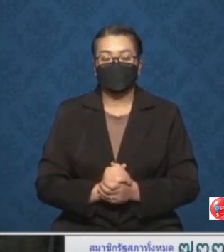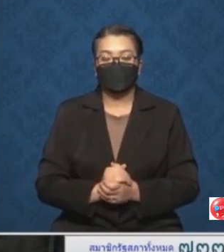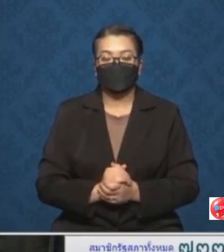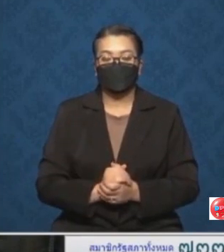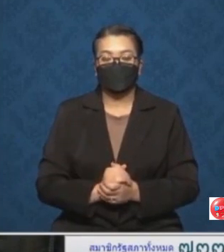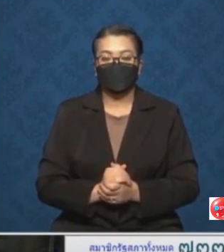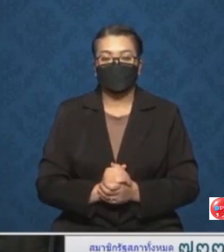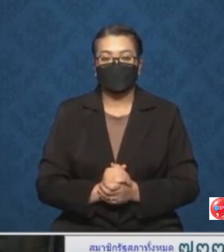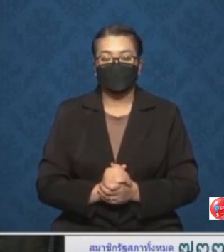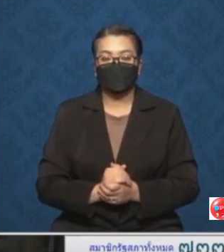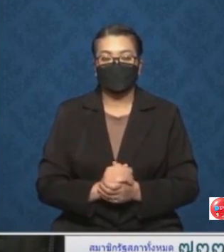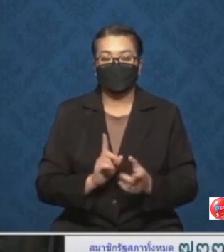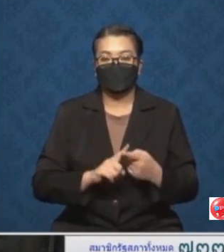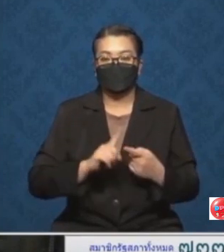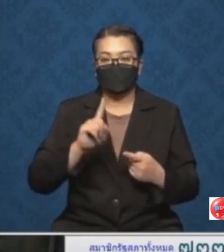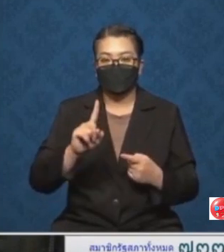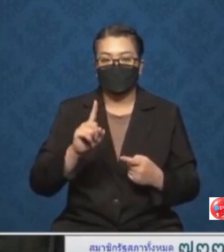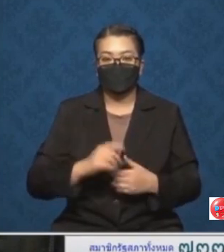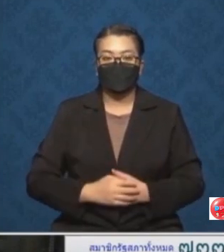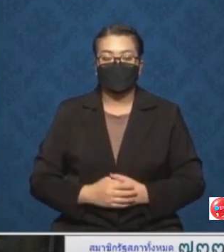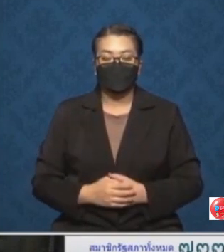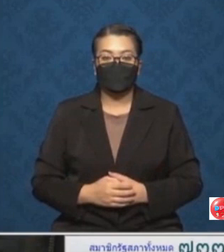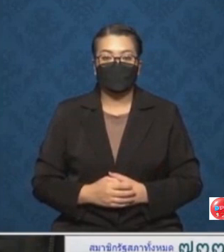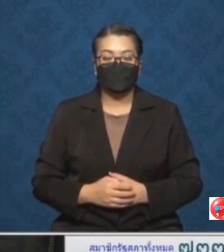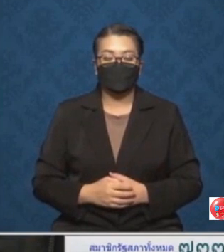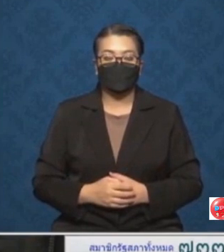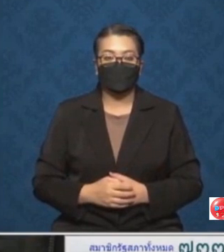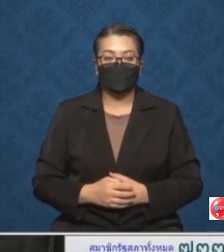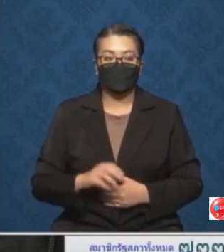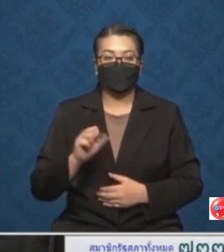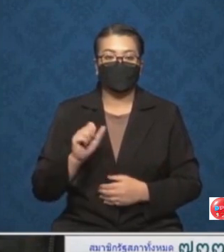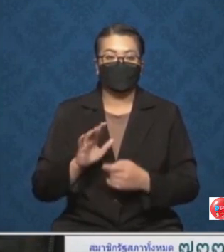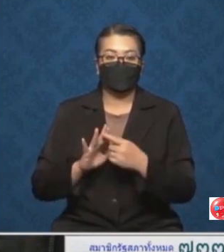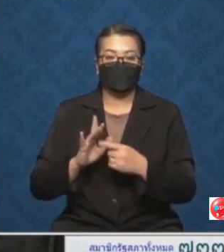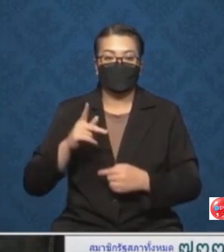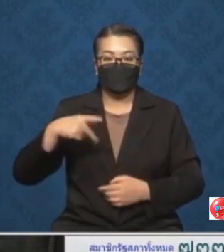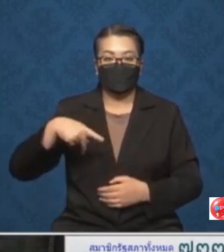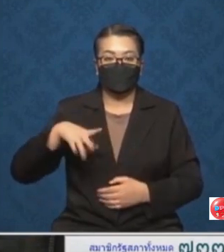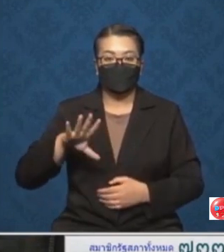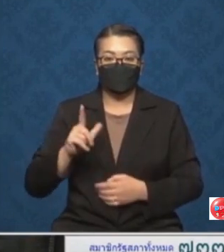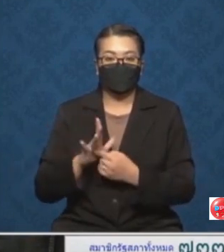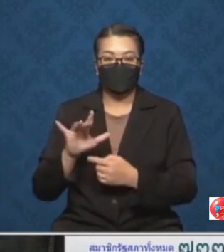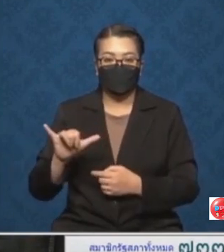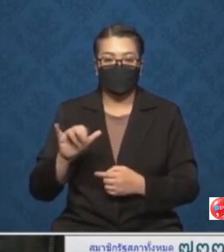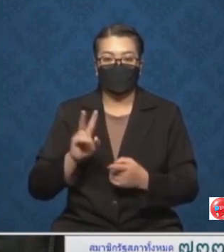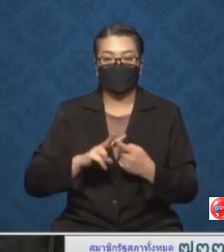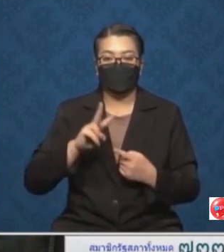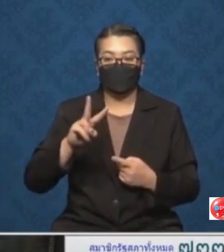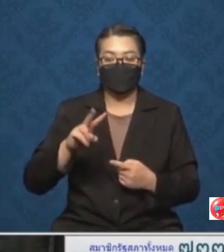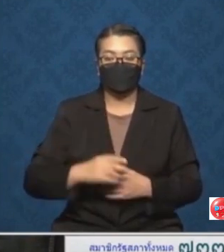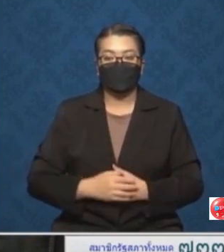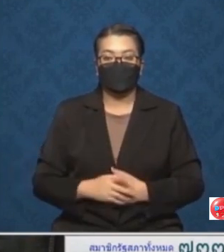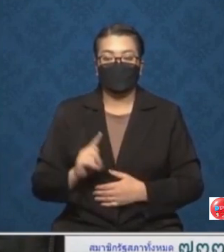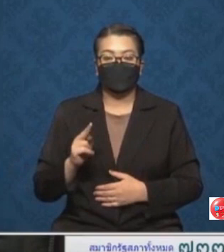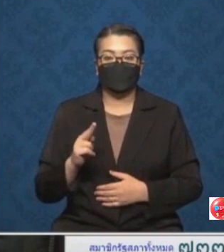จำนวน4ท่านดังนี้ 1. ส.ส.สุภชัยใจสมุทร 2. ส.ส.ทิ